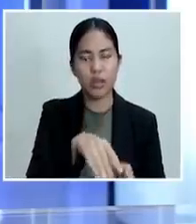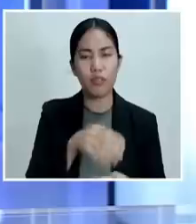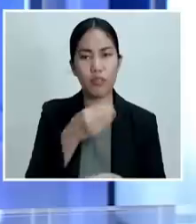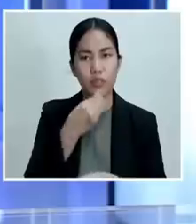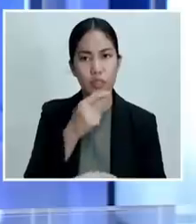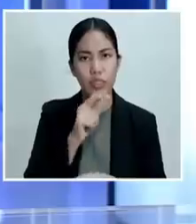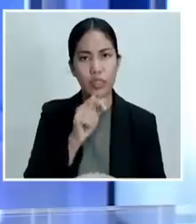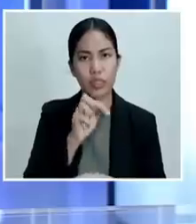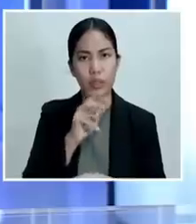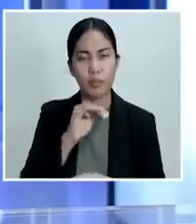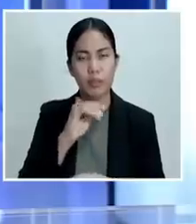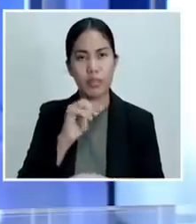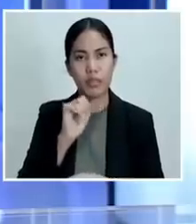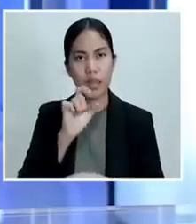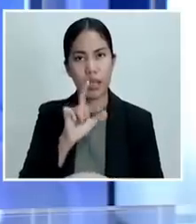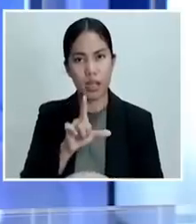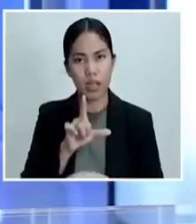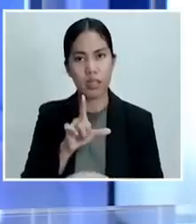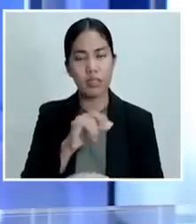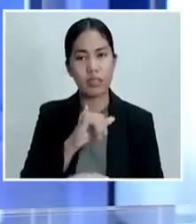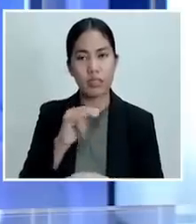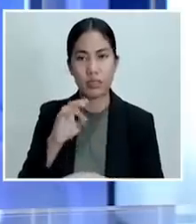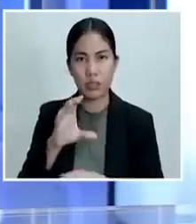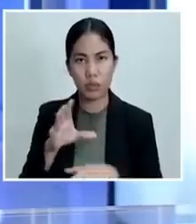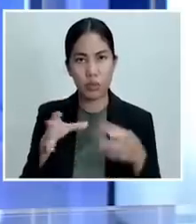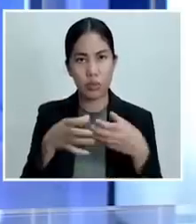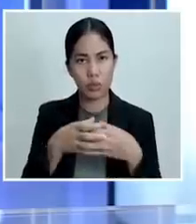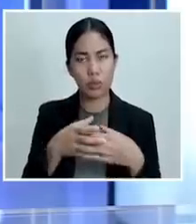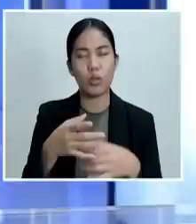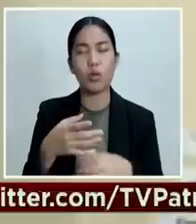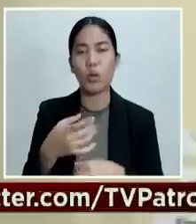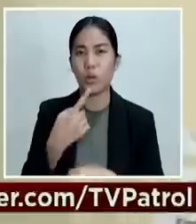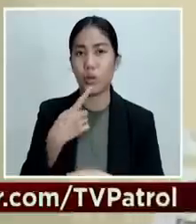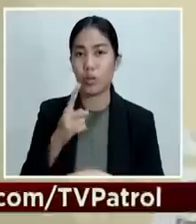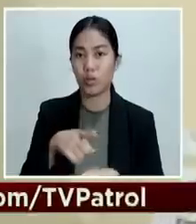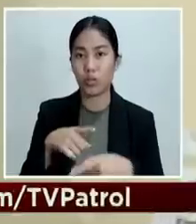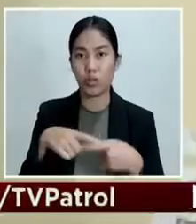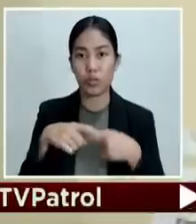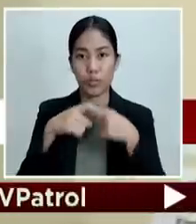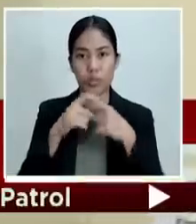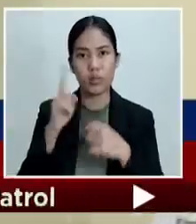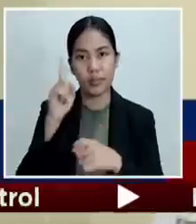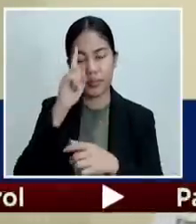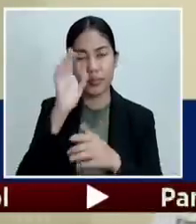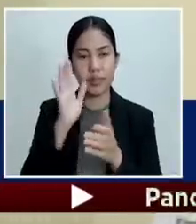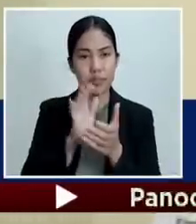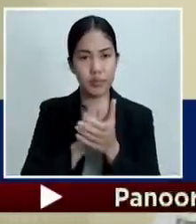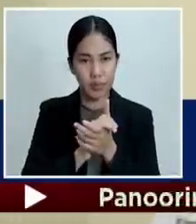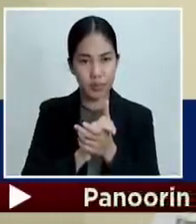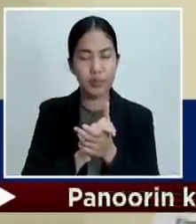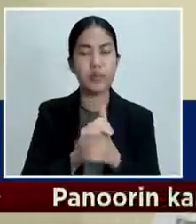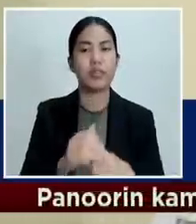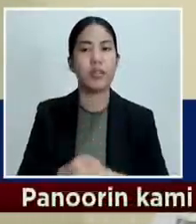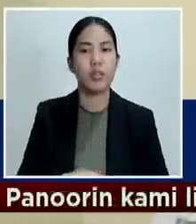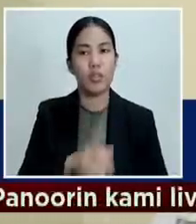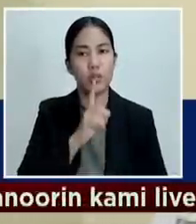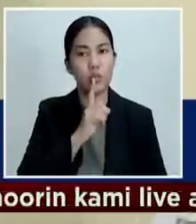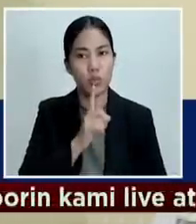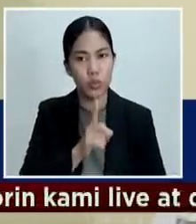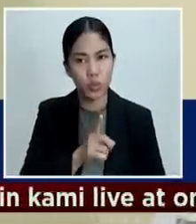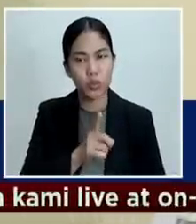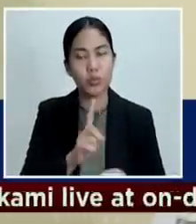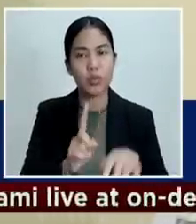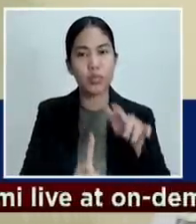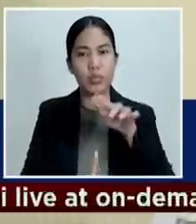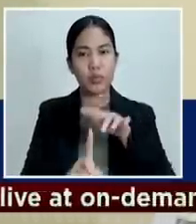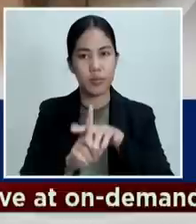na ipinasuspindin ng ombudsman. Naniniwala si Evangelista na lalabas ang umano'y katotohanan at